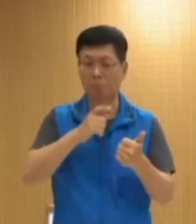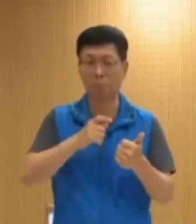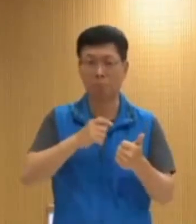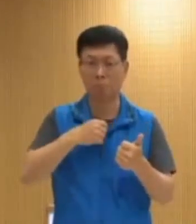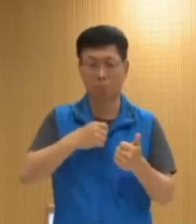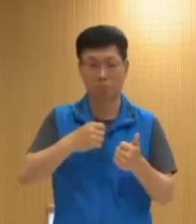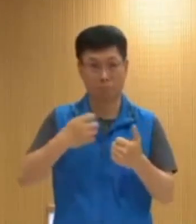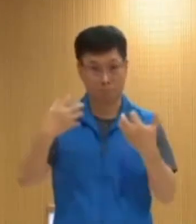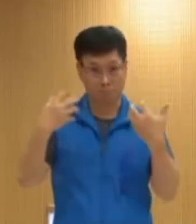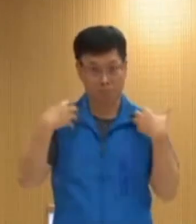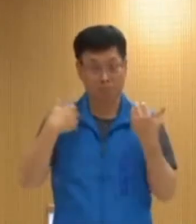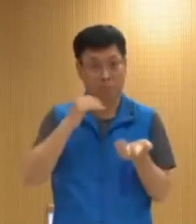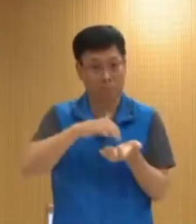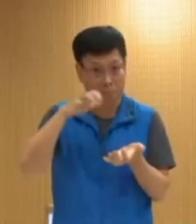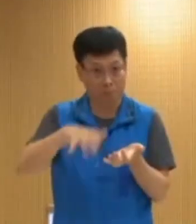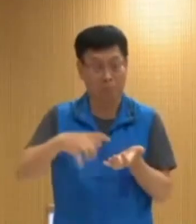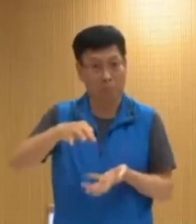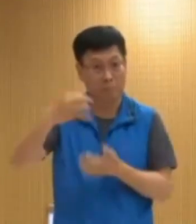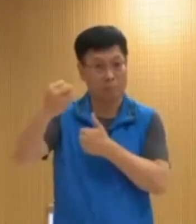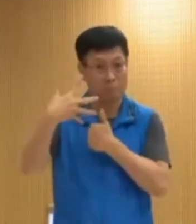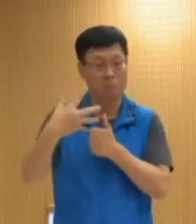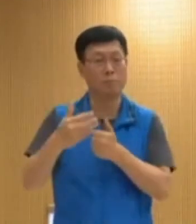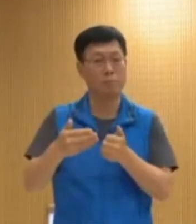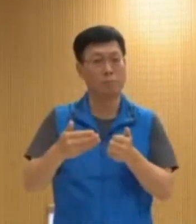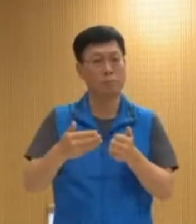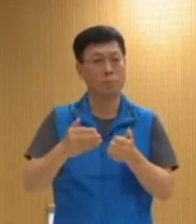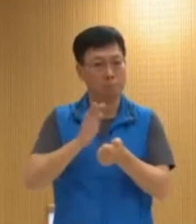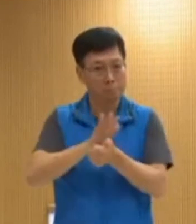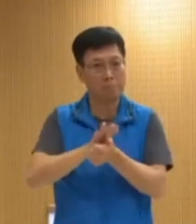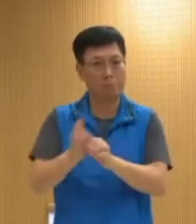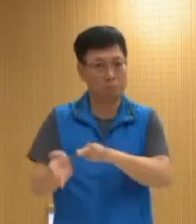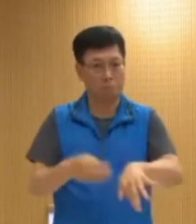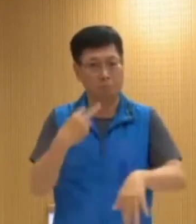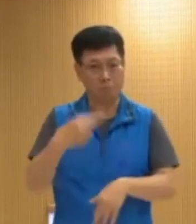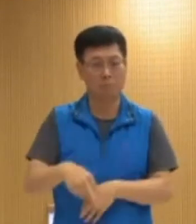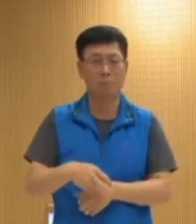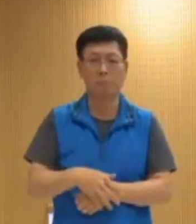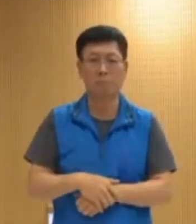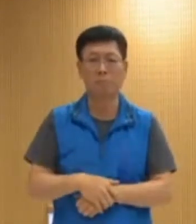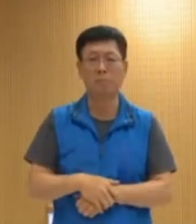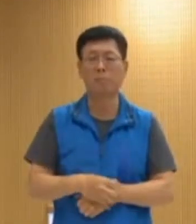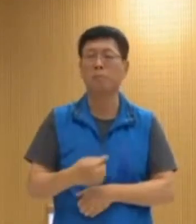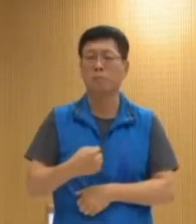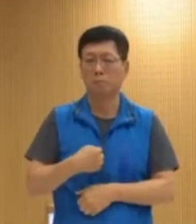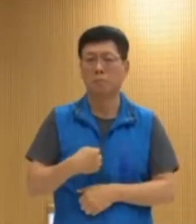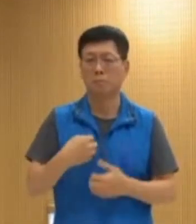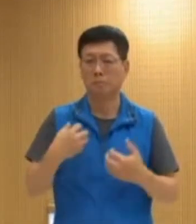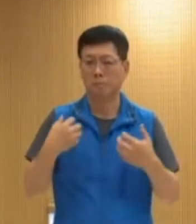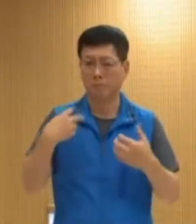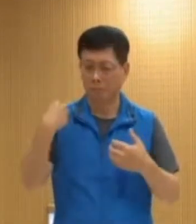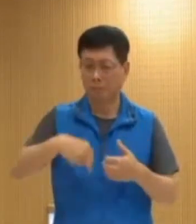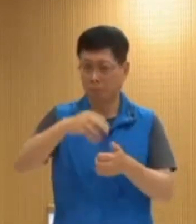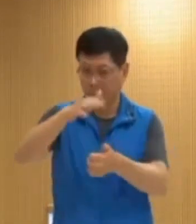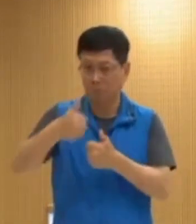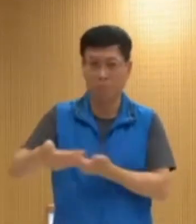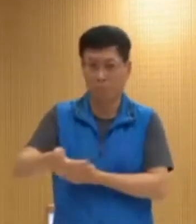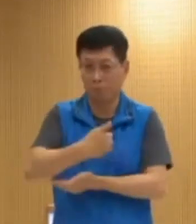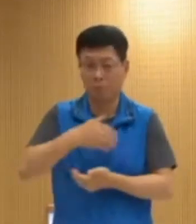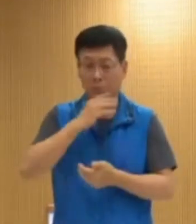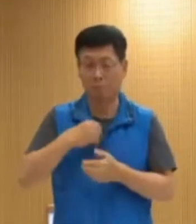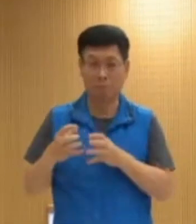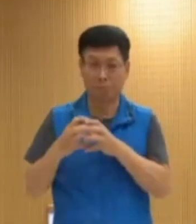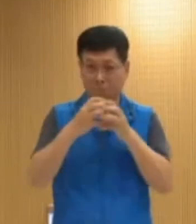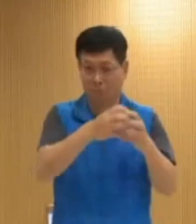愿所提出来的需求以外，最主要的是我们增加集中检疫